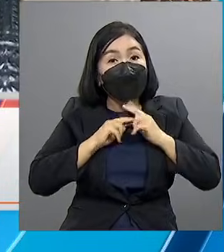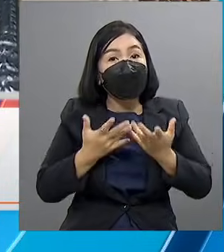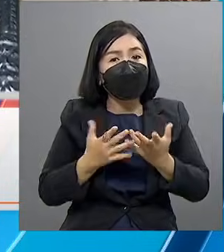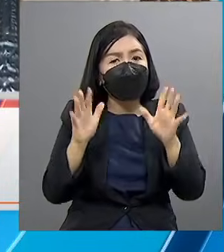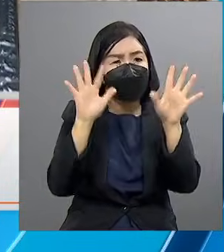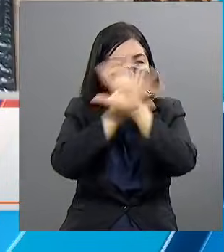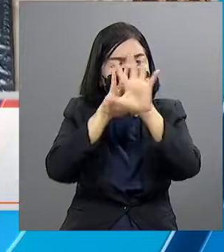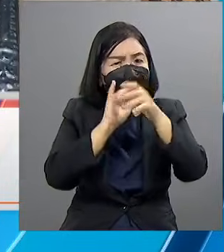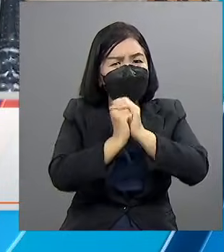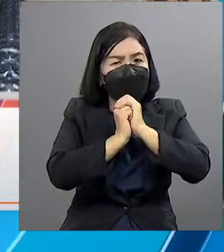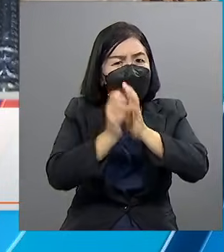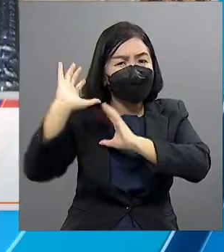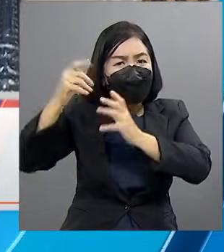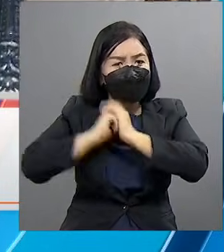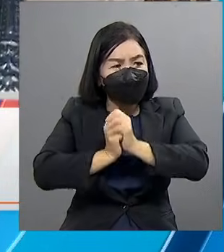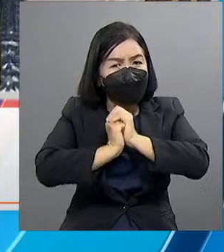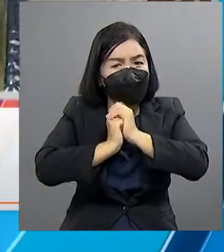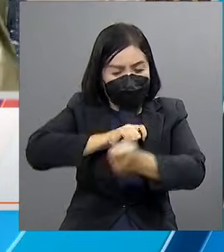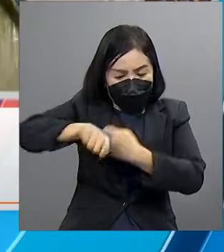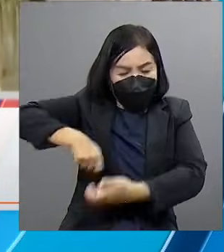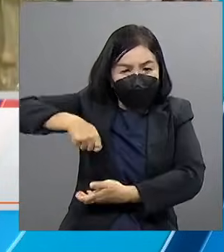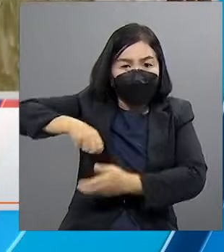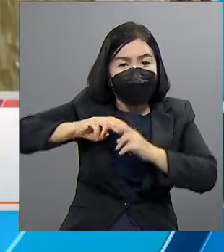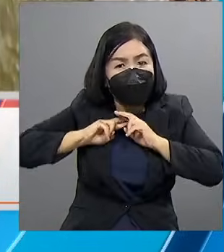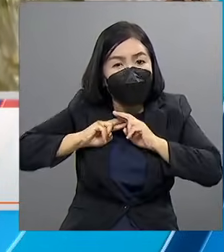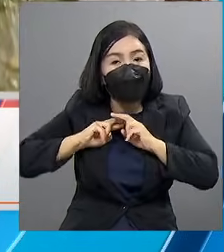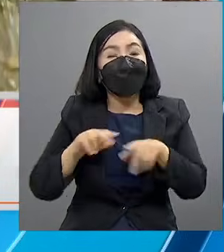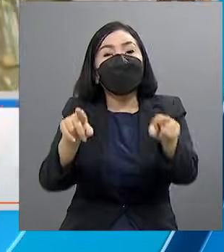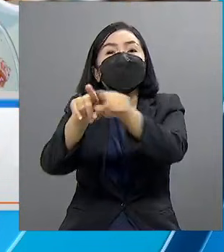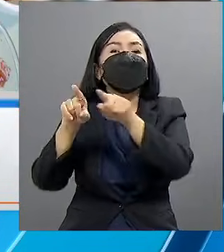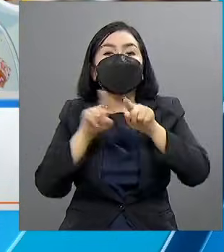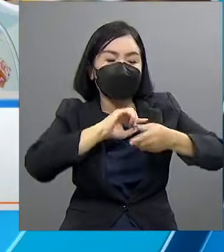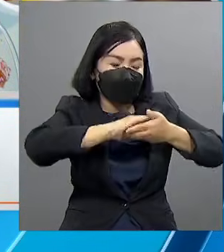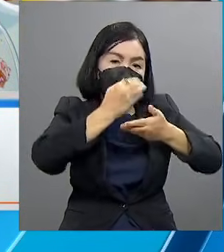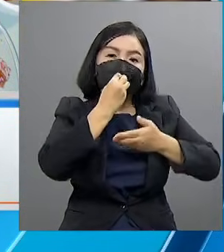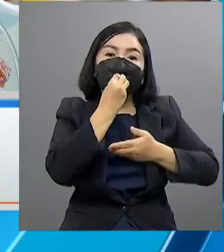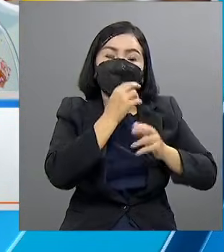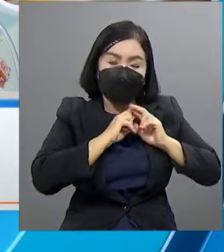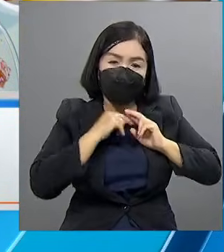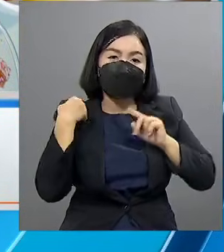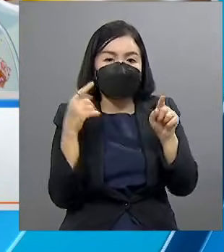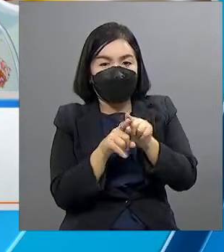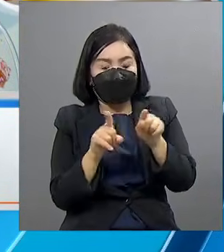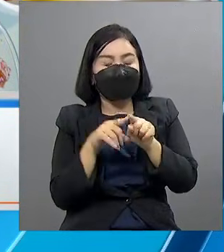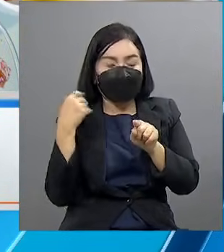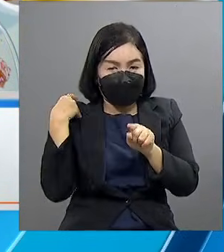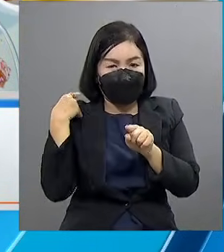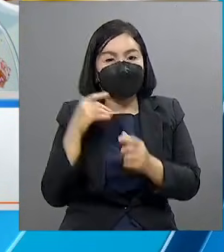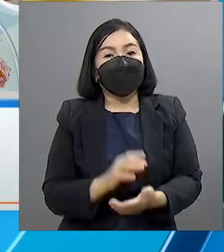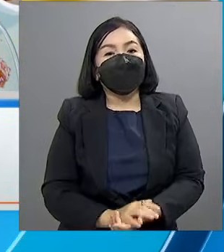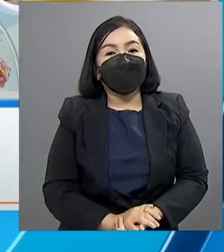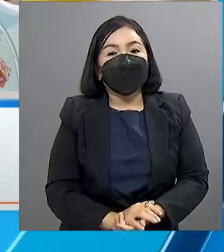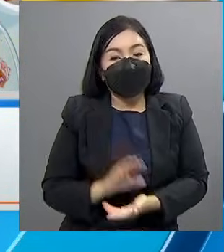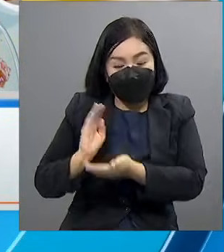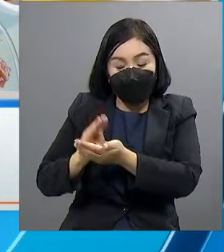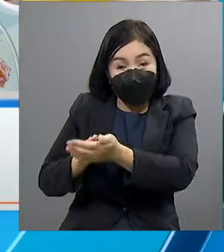ในหนังจีนภาพยนตร์จีนอ่ะ ก็กองที่ผมออกช่วงนี้ส่วนมากมันหาของกินลำบากไง ใช่ ต้องไปลุย เก็บได้นานเก็บได้นานขนาด